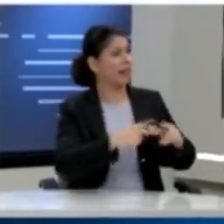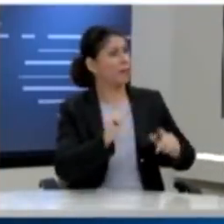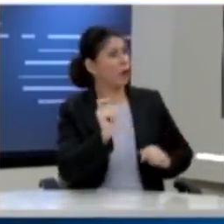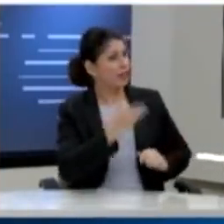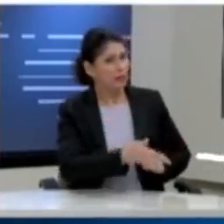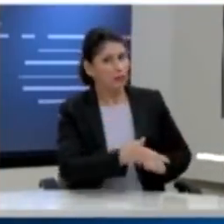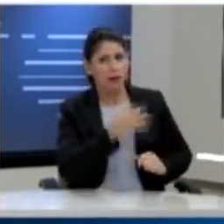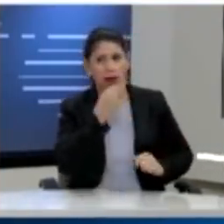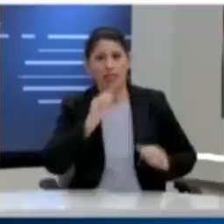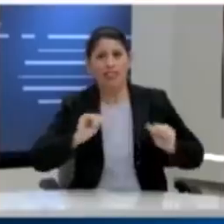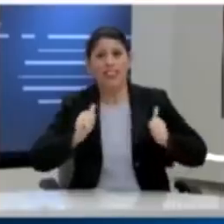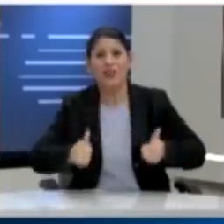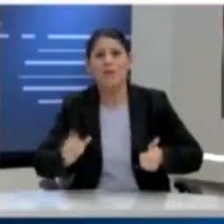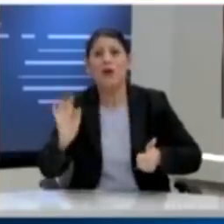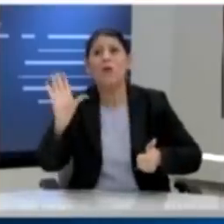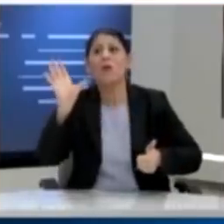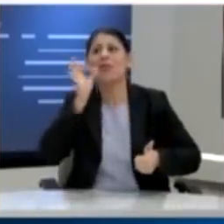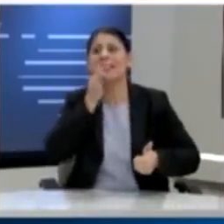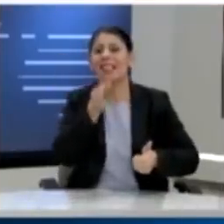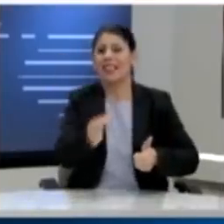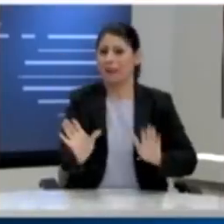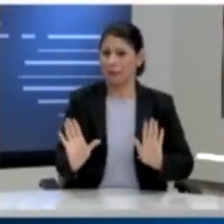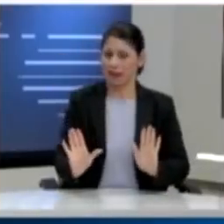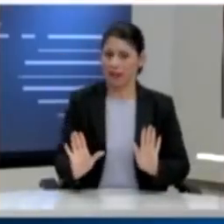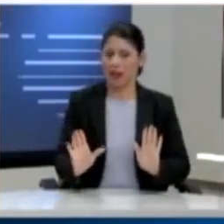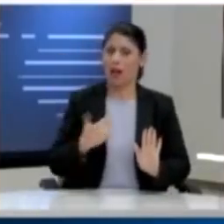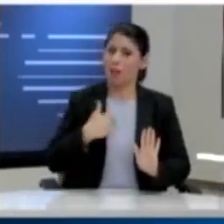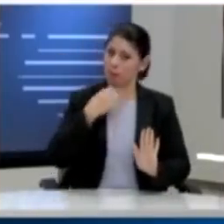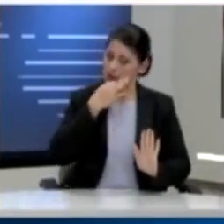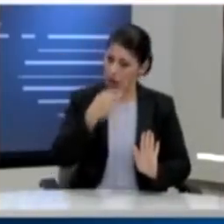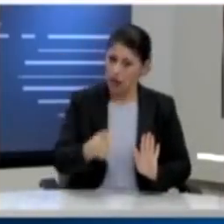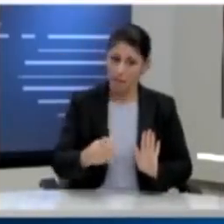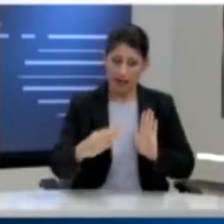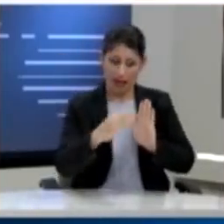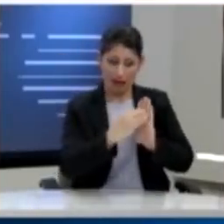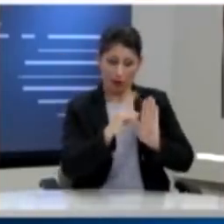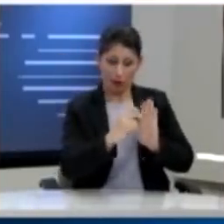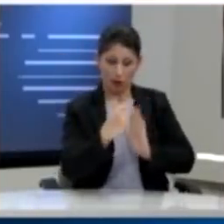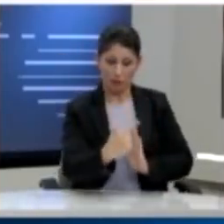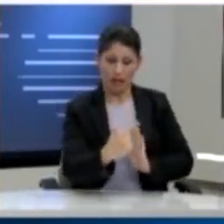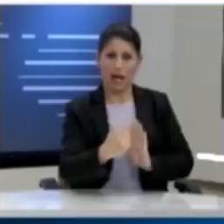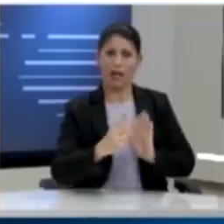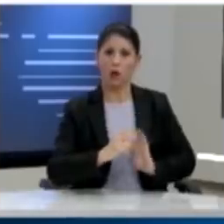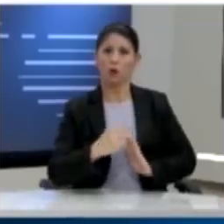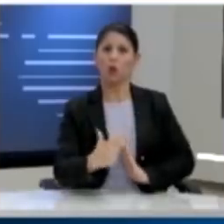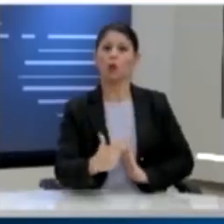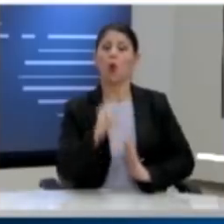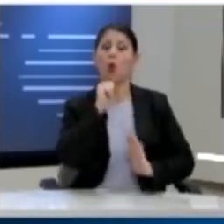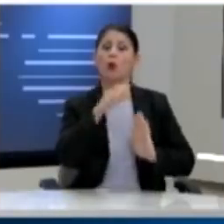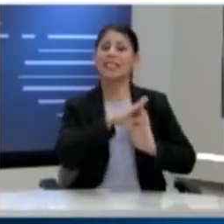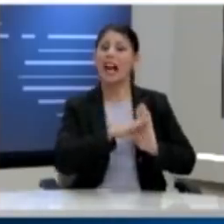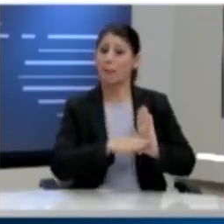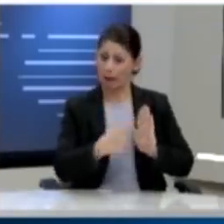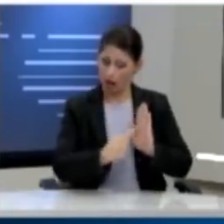μιλάτε, δεν τολμάτε καν να τα θίξετε. Μιλάμε για τα άρθρα 27 και 28 του